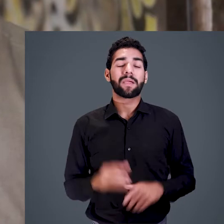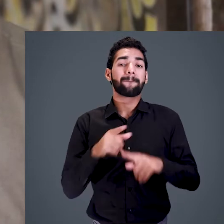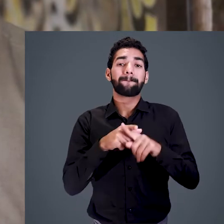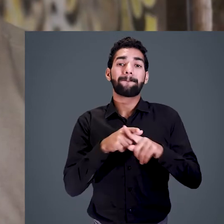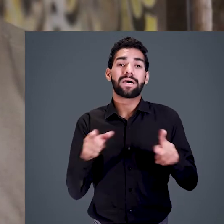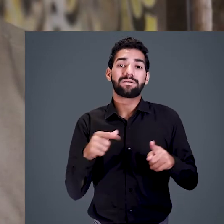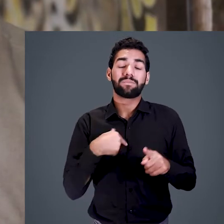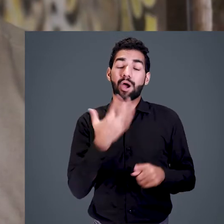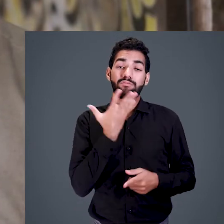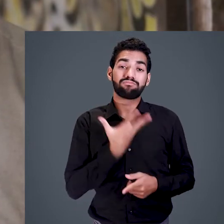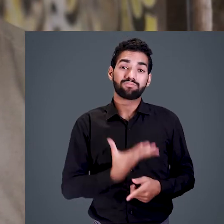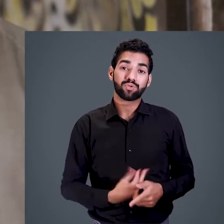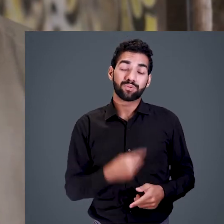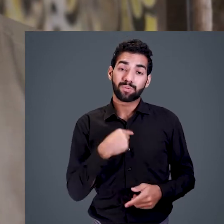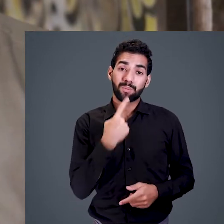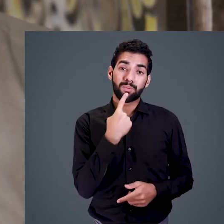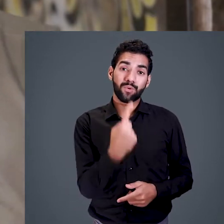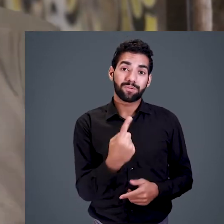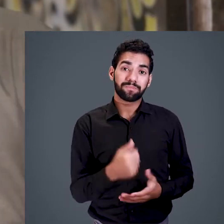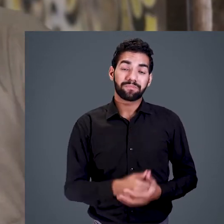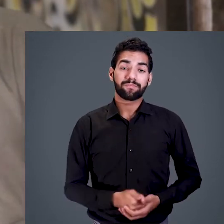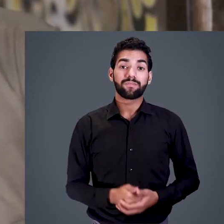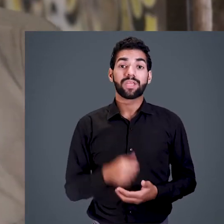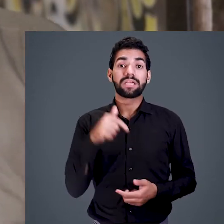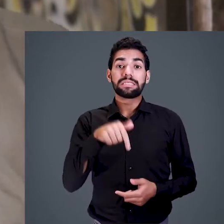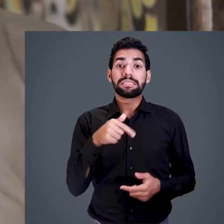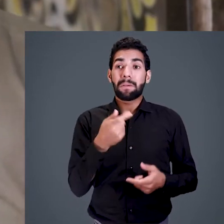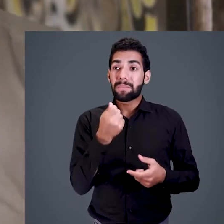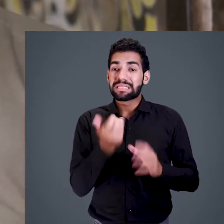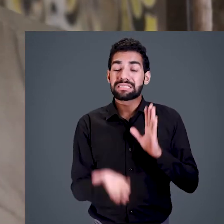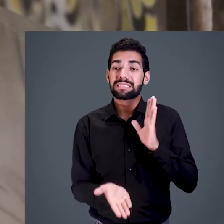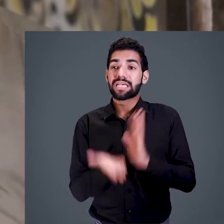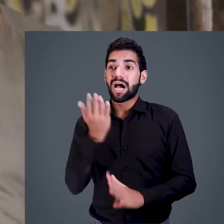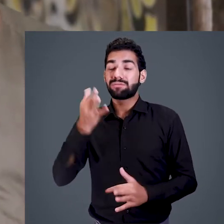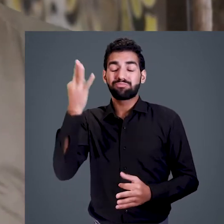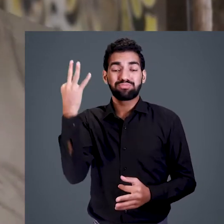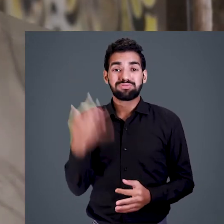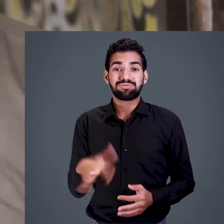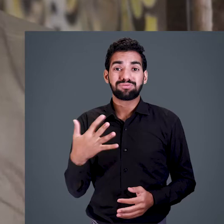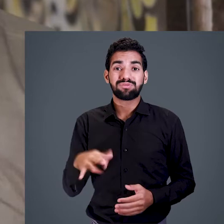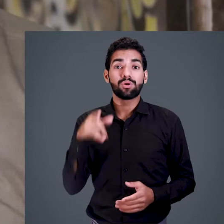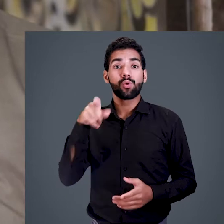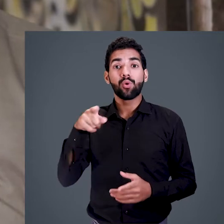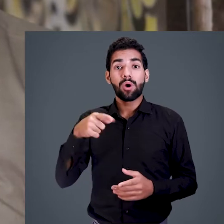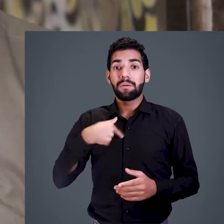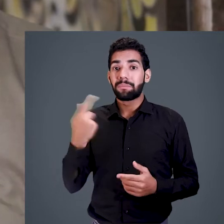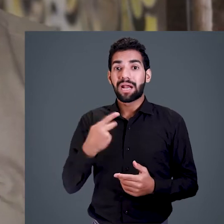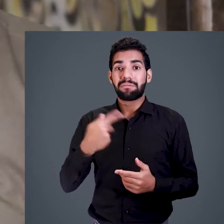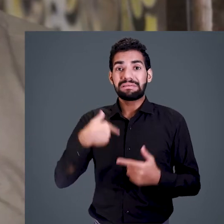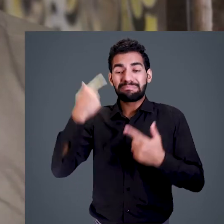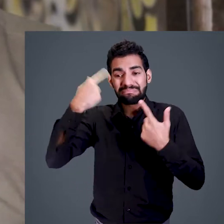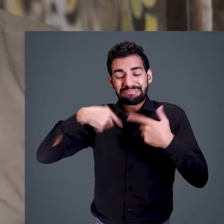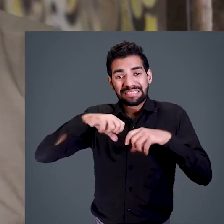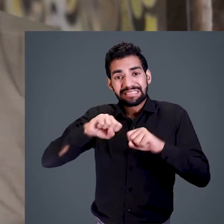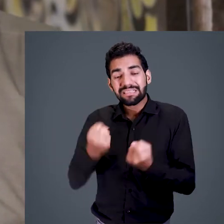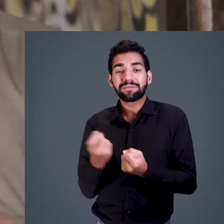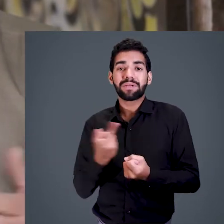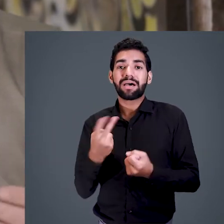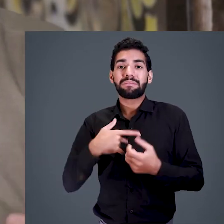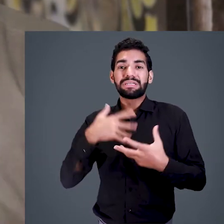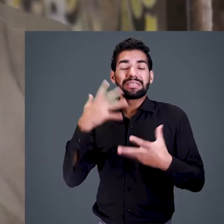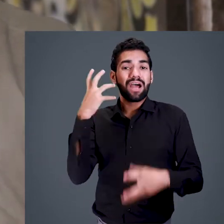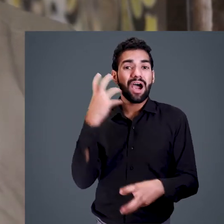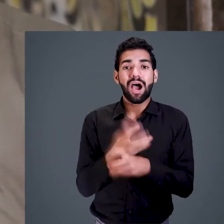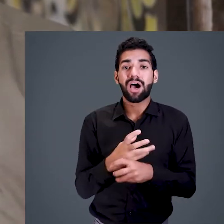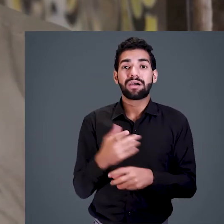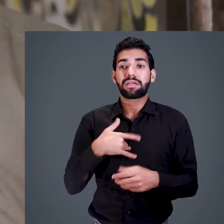لیکن بڑے افسوس کے ساتھ یہ کہنا پڑتا ہے کہ اس مہنگائی نے ایسا کمر توڑ دی ہے کہ نہ میں